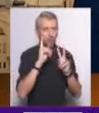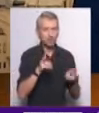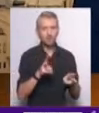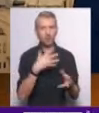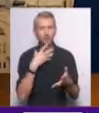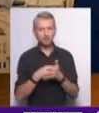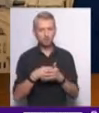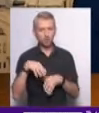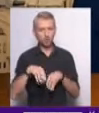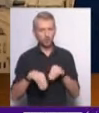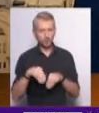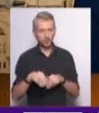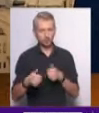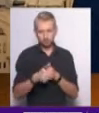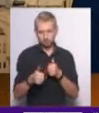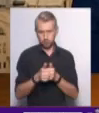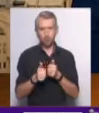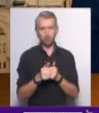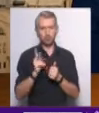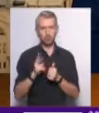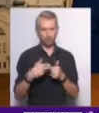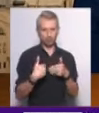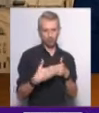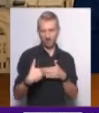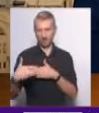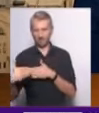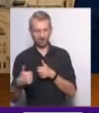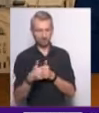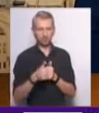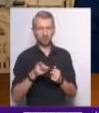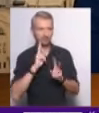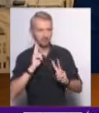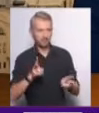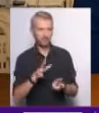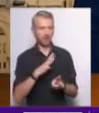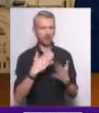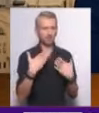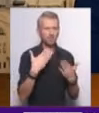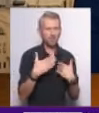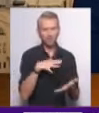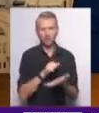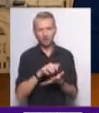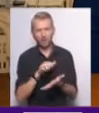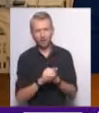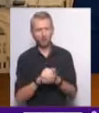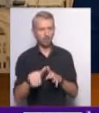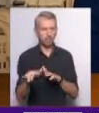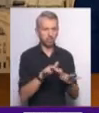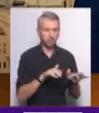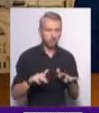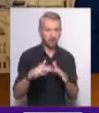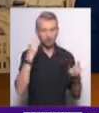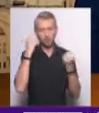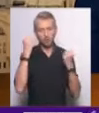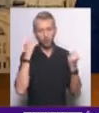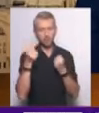сусідів навіть поруч, які живуть. Не спілкуються, занадто зайняті буденними справами, занадто заклопотані